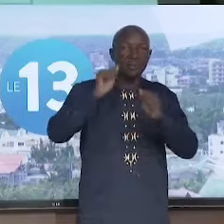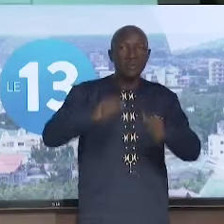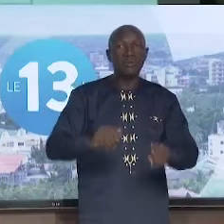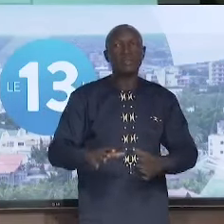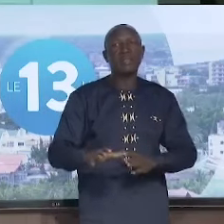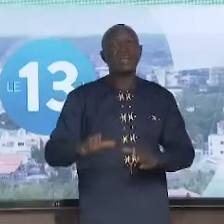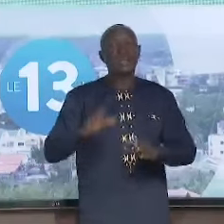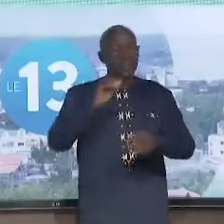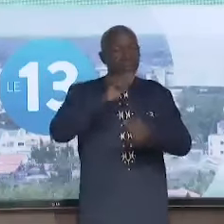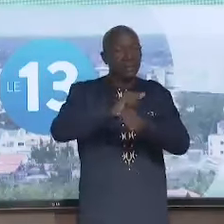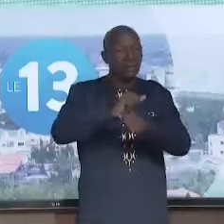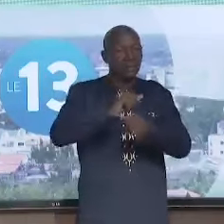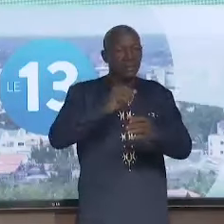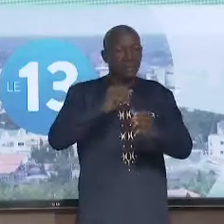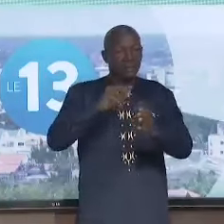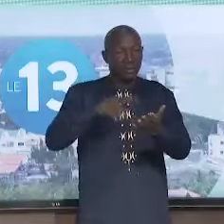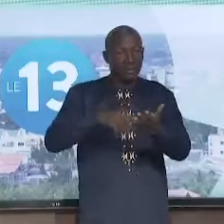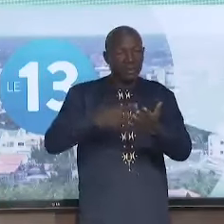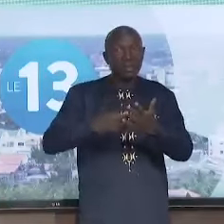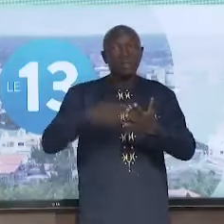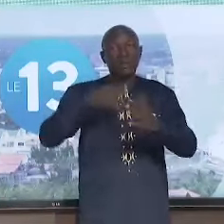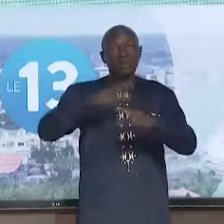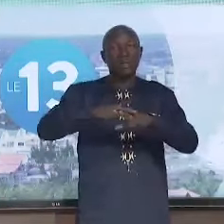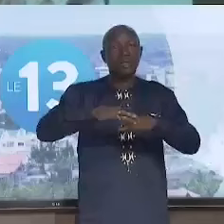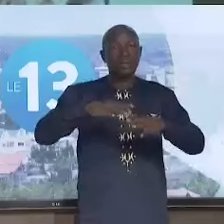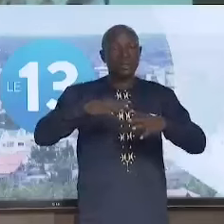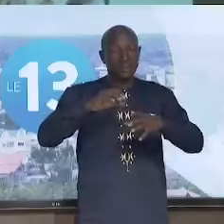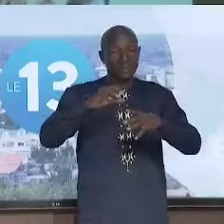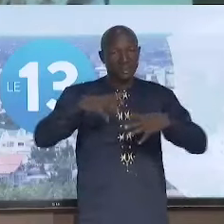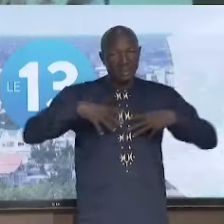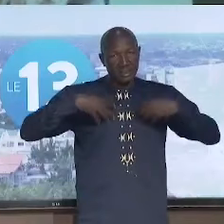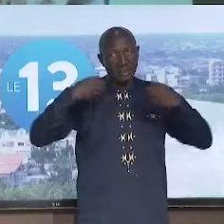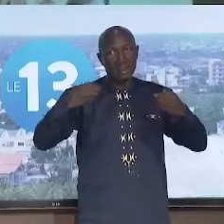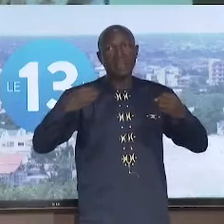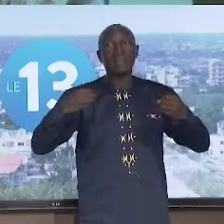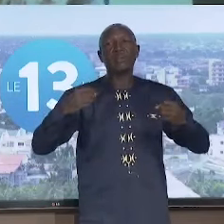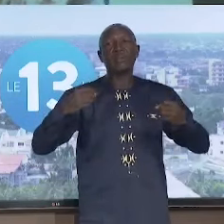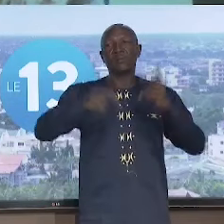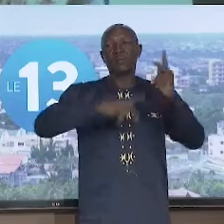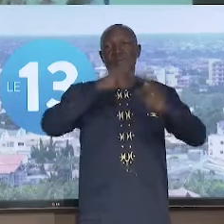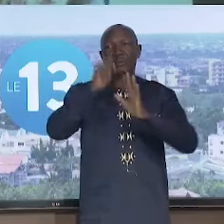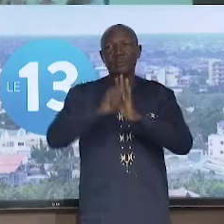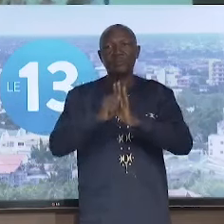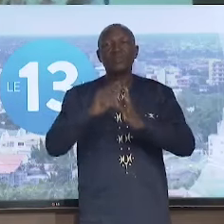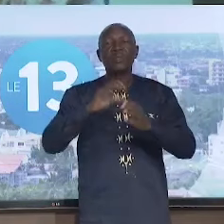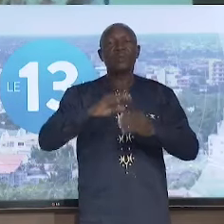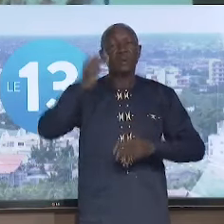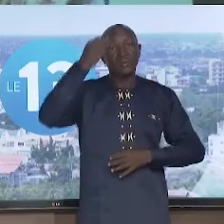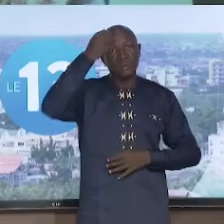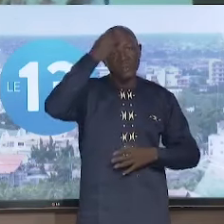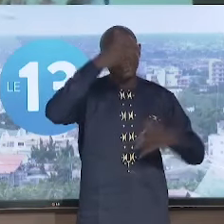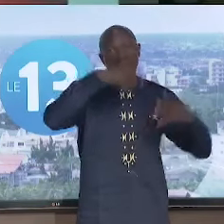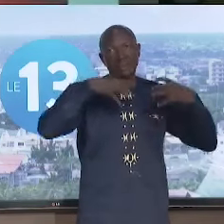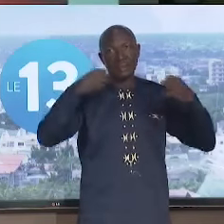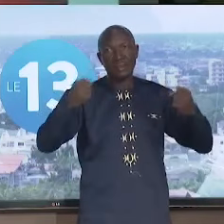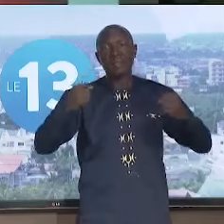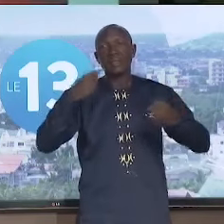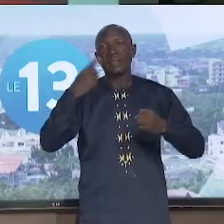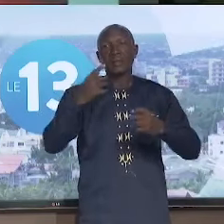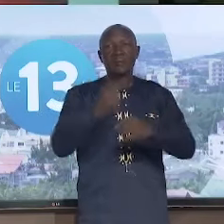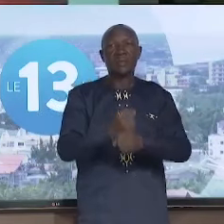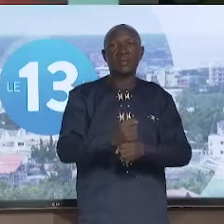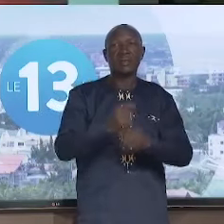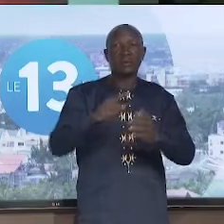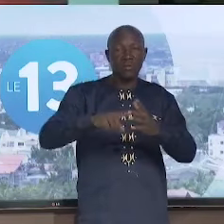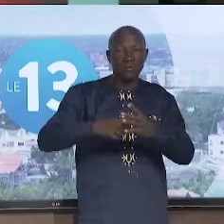significatif sur la santé des populations. Une préoccupation majeure au ministère de la Santé qui prend ici son bâton